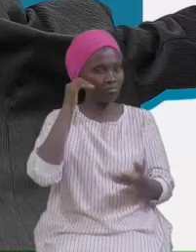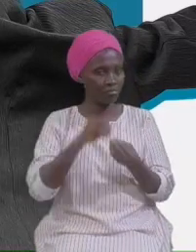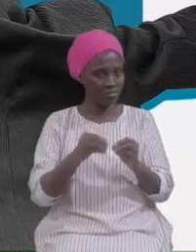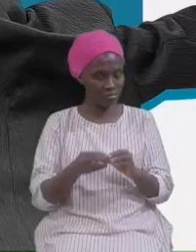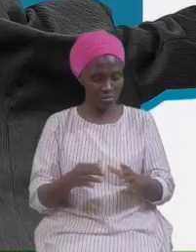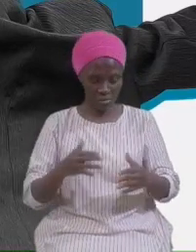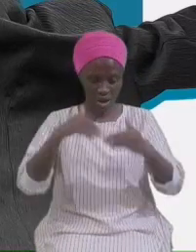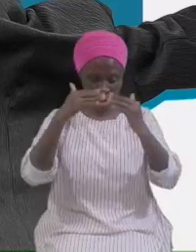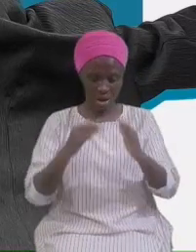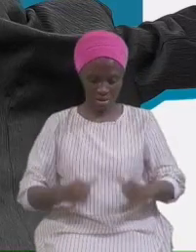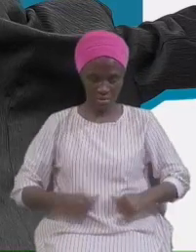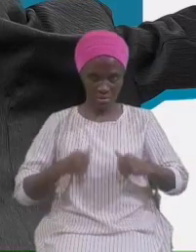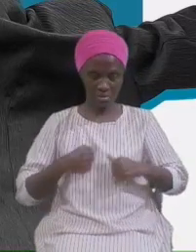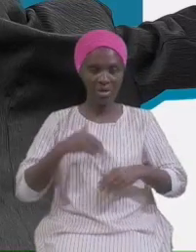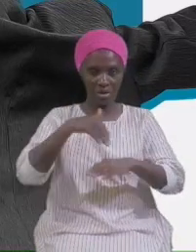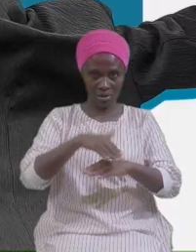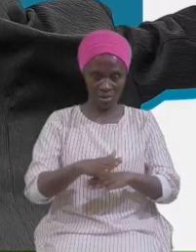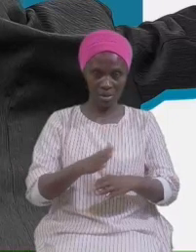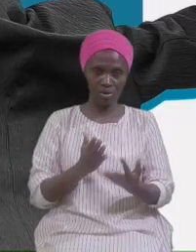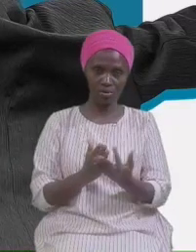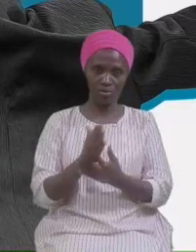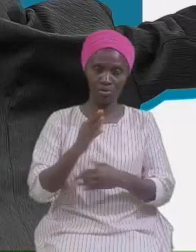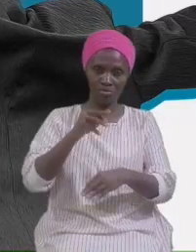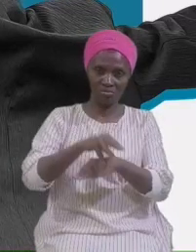là-bas. Contactez-nous par ces numéros